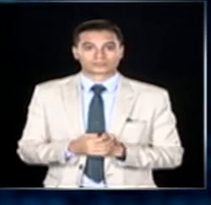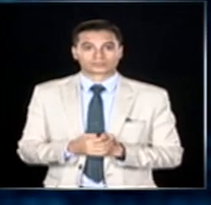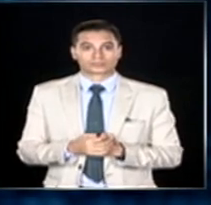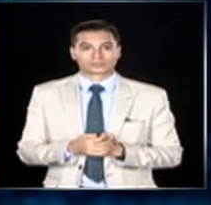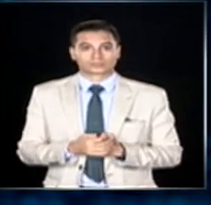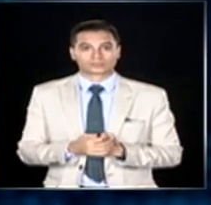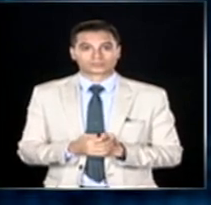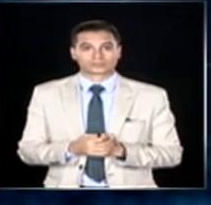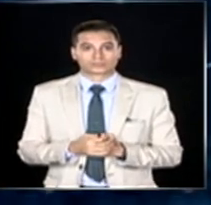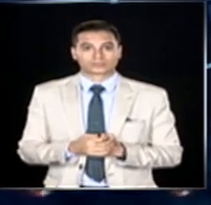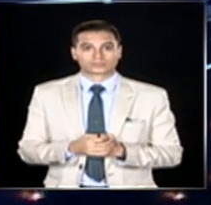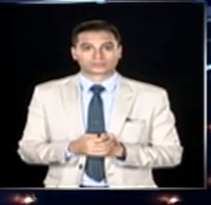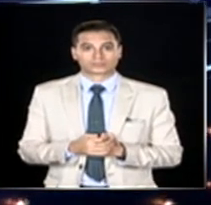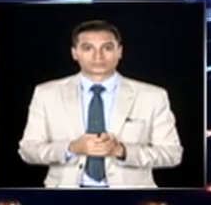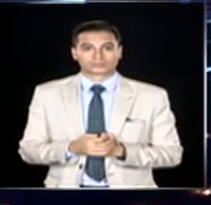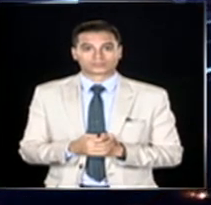تحت الضغط،